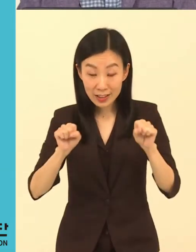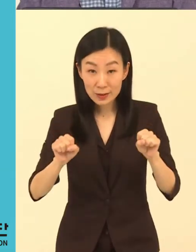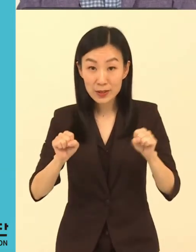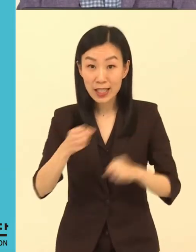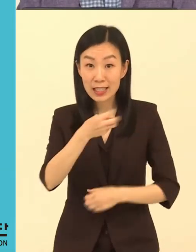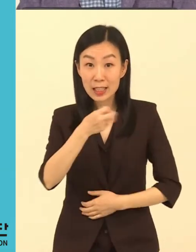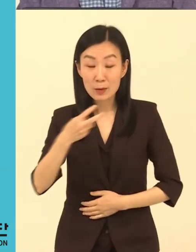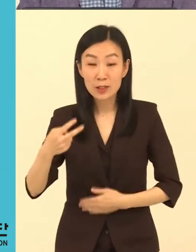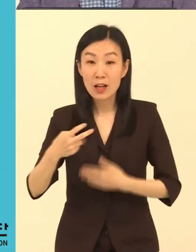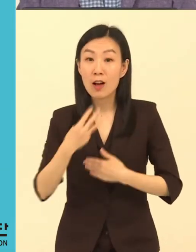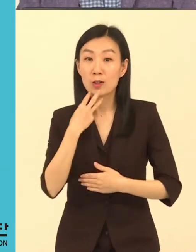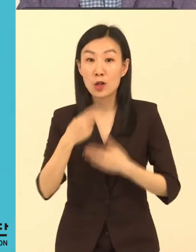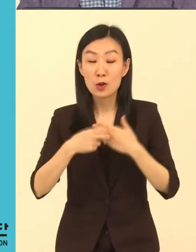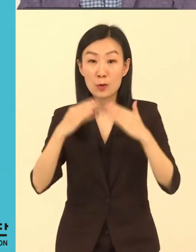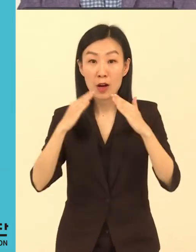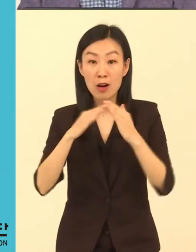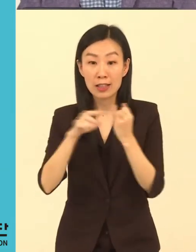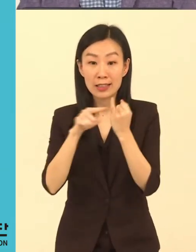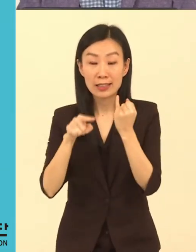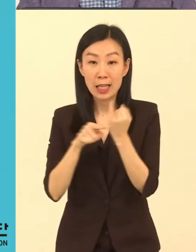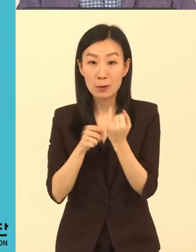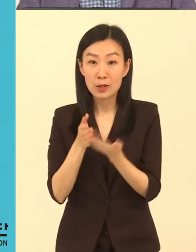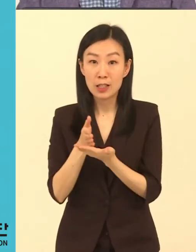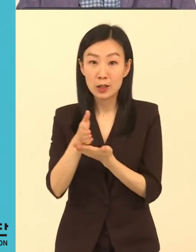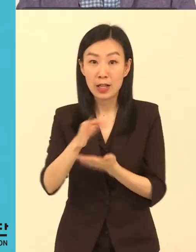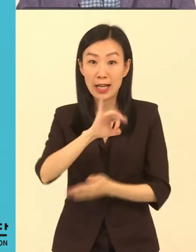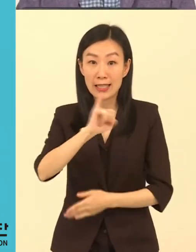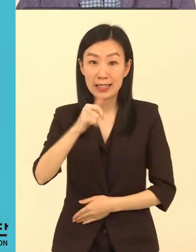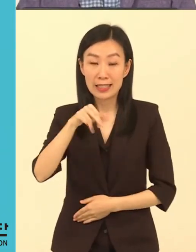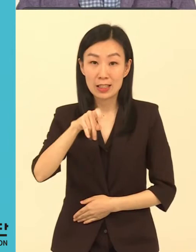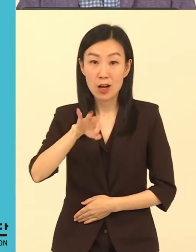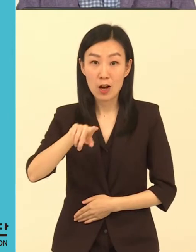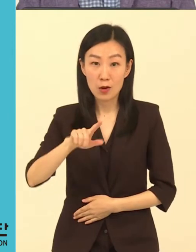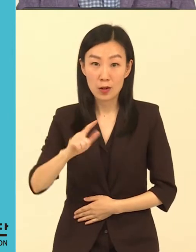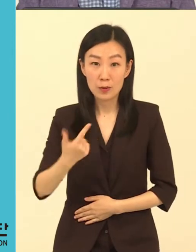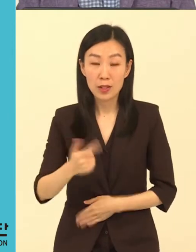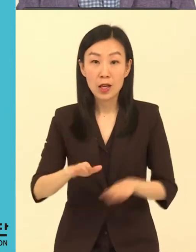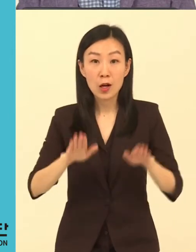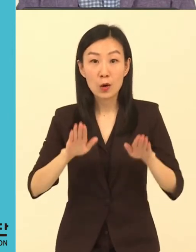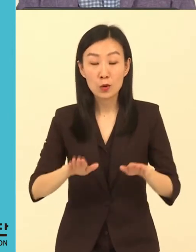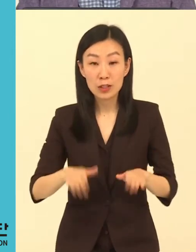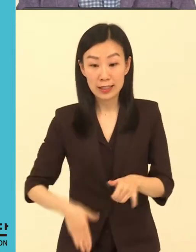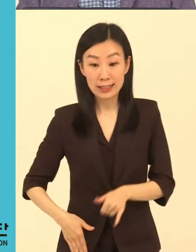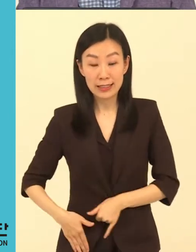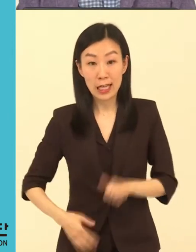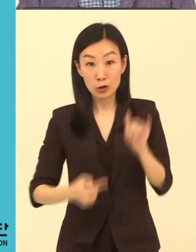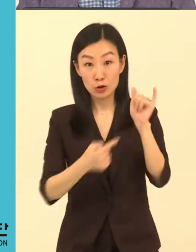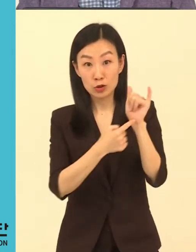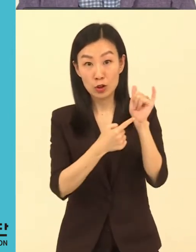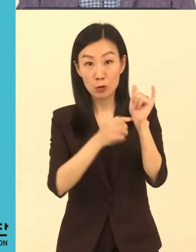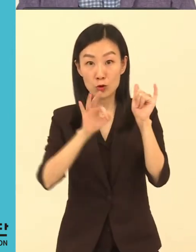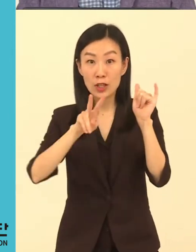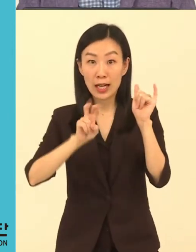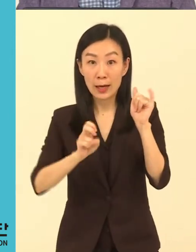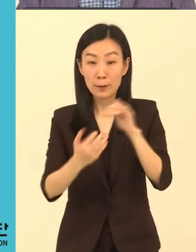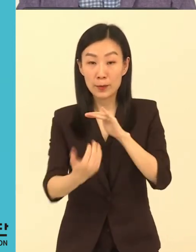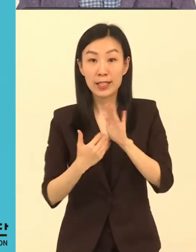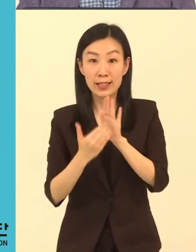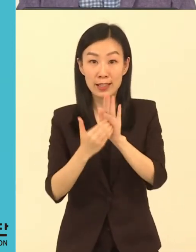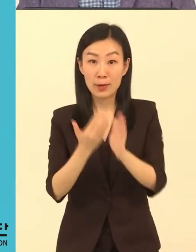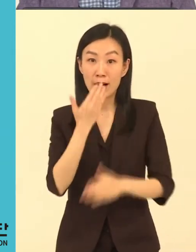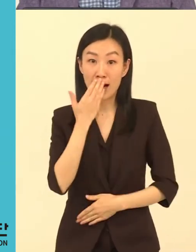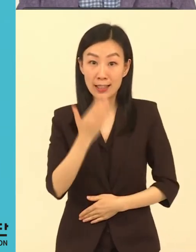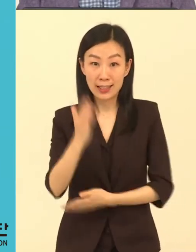안녕하십니까. 삼성서울병원 산부인과 이정원입니다. 오늘은 자궁경부암 미리 예방 가능하다라는 내용을